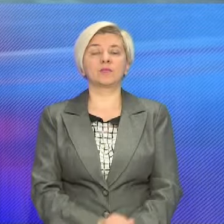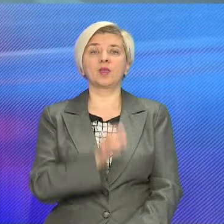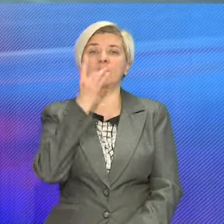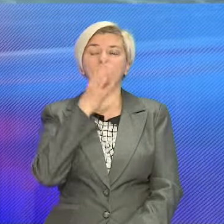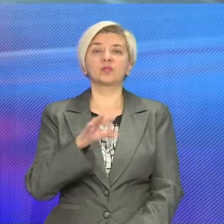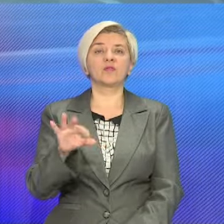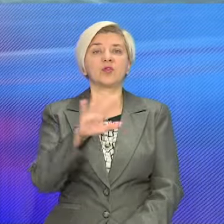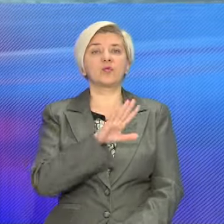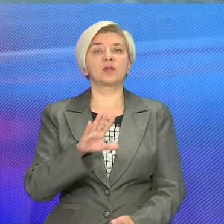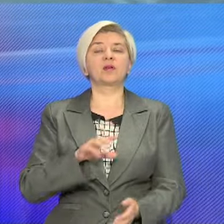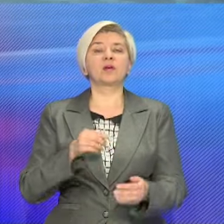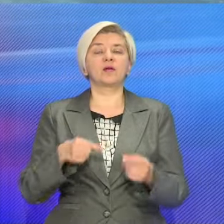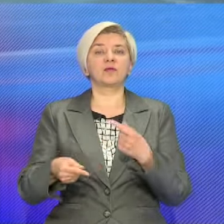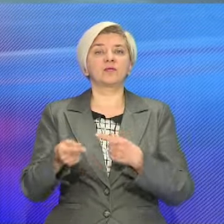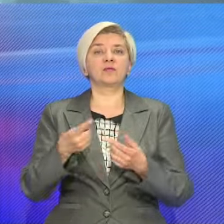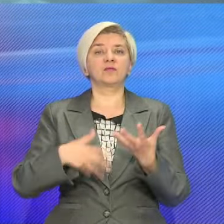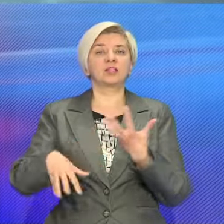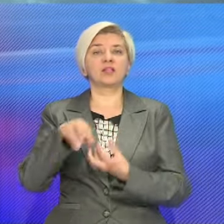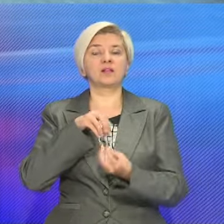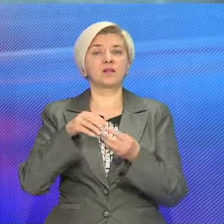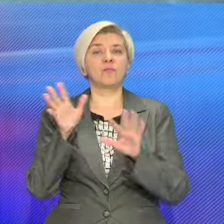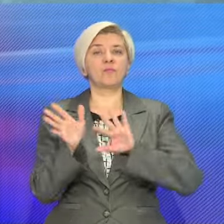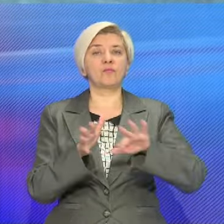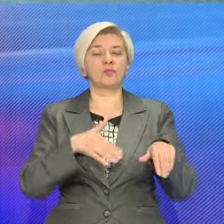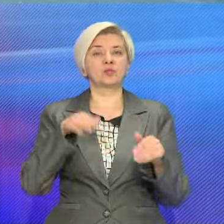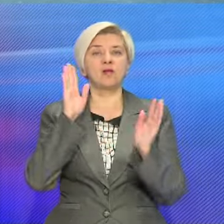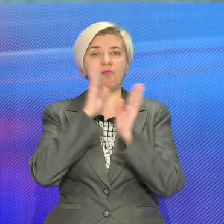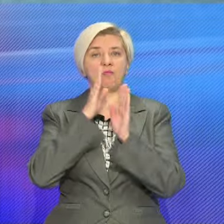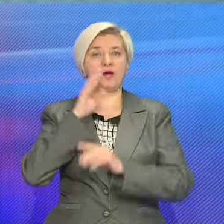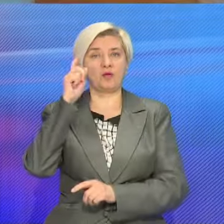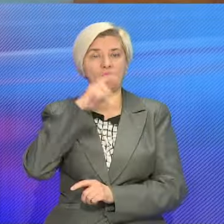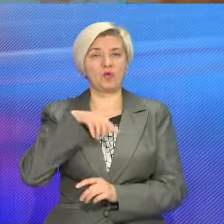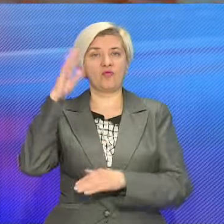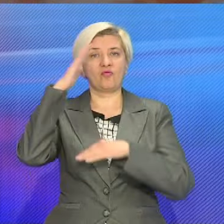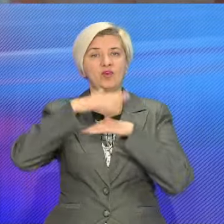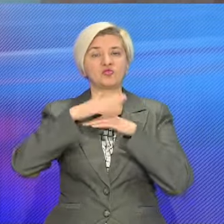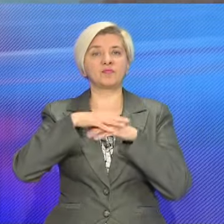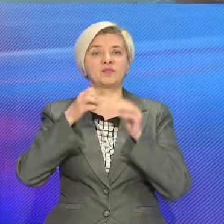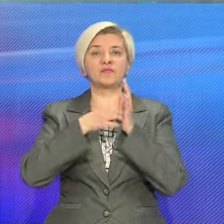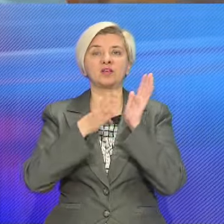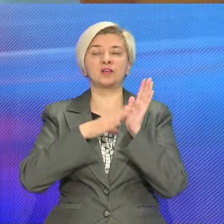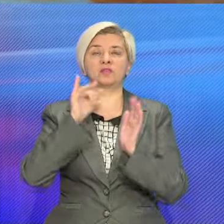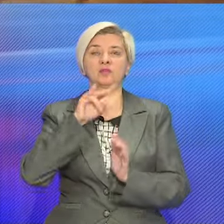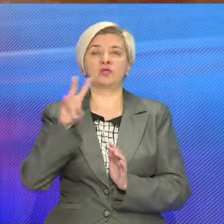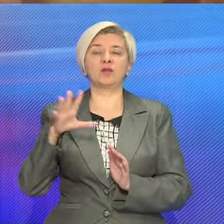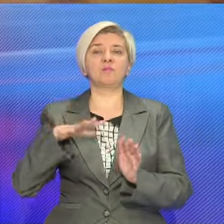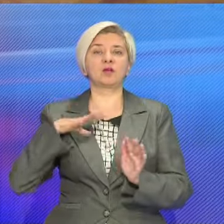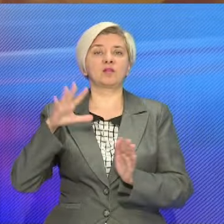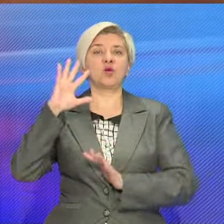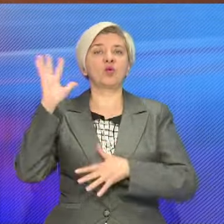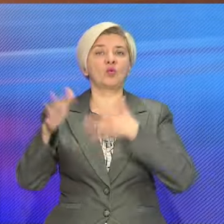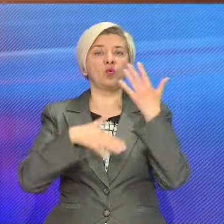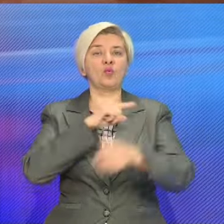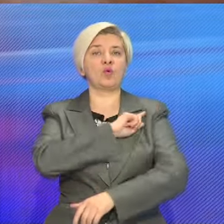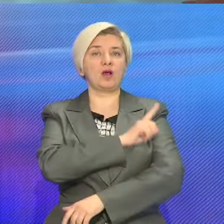Гродзенская область приходить у себе после непогоди. Увечері 19 червня по ее территории пройшов ураган. Шквалистым ветром валило